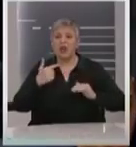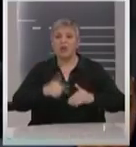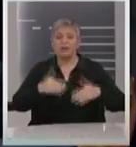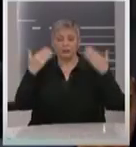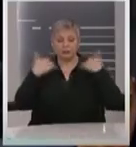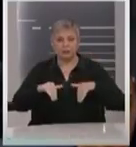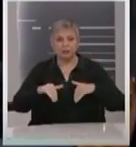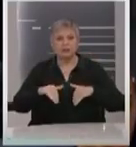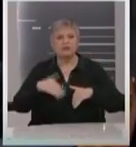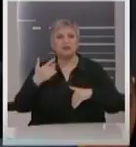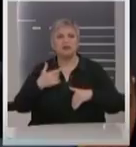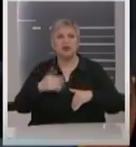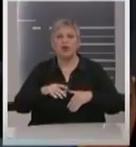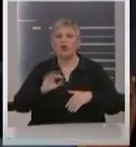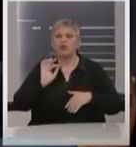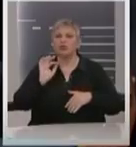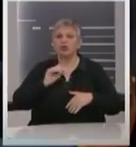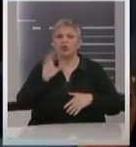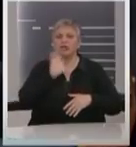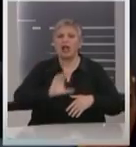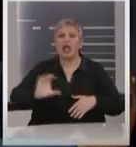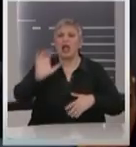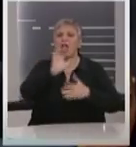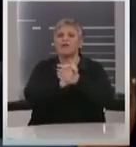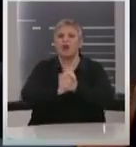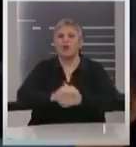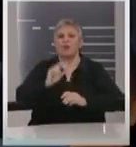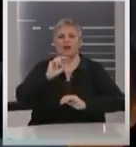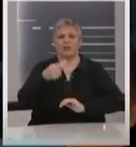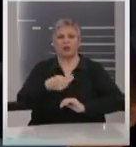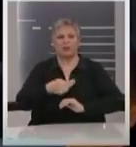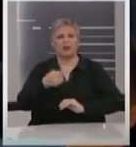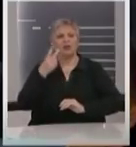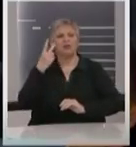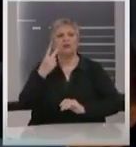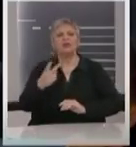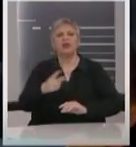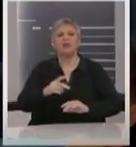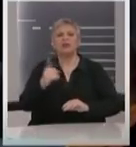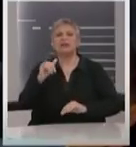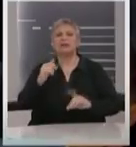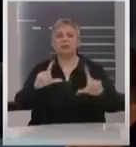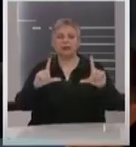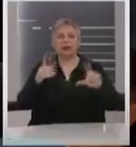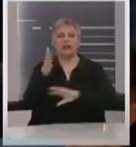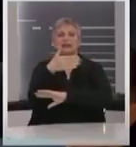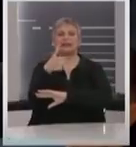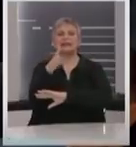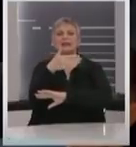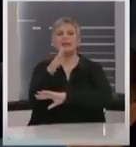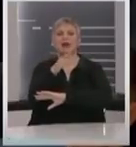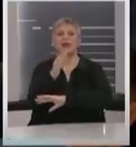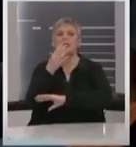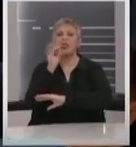ευρώ. Αυτή η σημαία εκεί με τα κίτρινα αστέρια, η μπλε της Ευρωπαϊκής Ένωσης, για μας τους